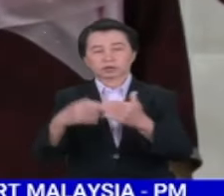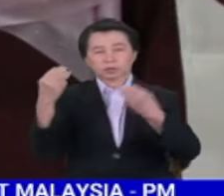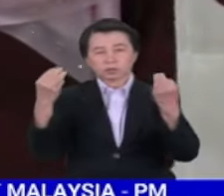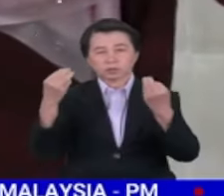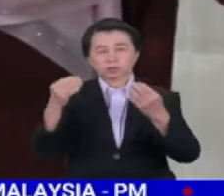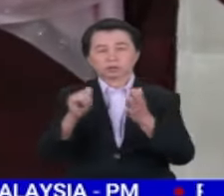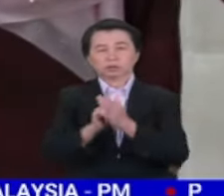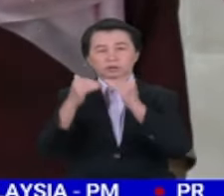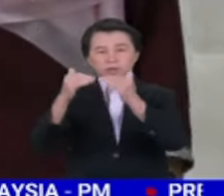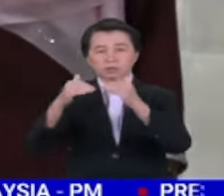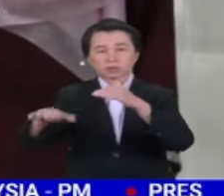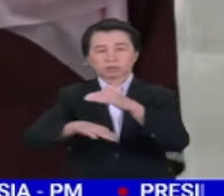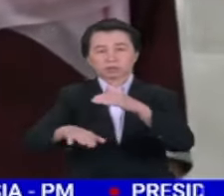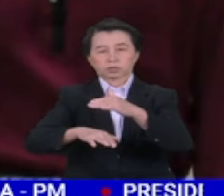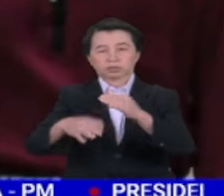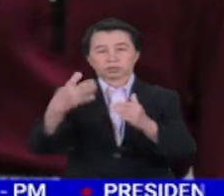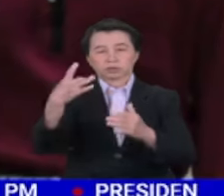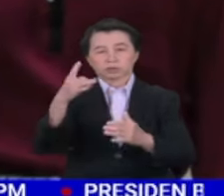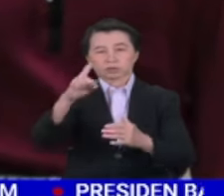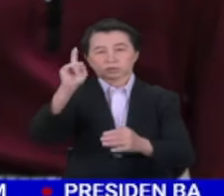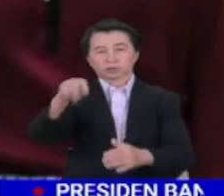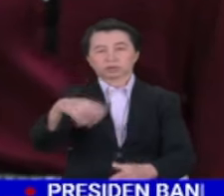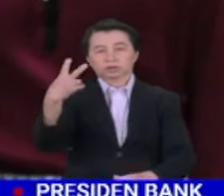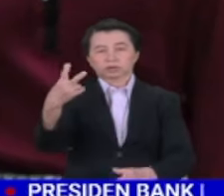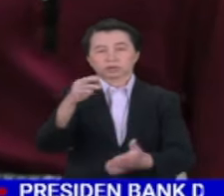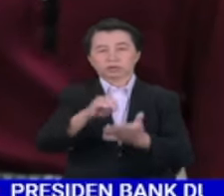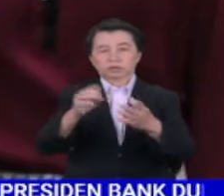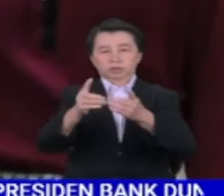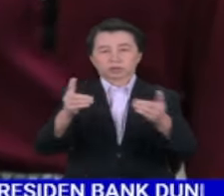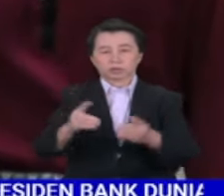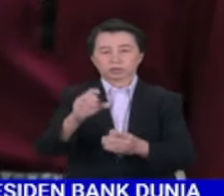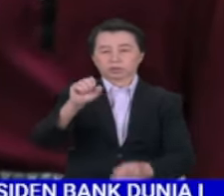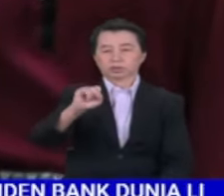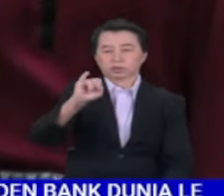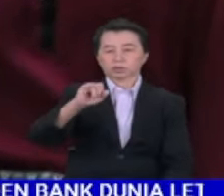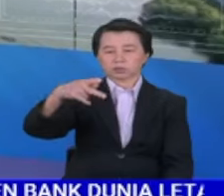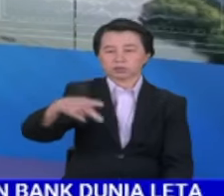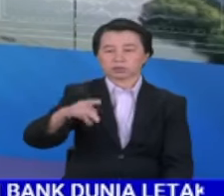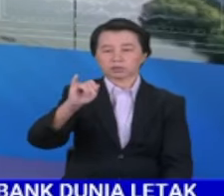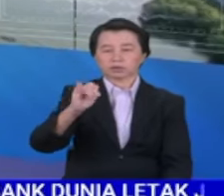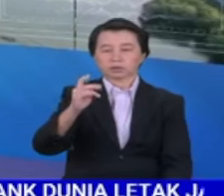peringkat pedalaman bawah pada 18 Februari ini di daerah sipitang